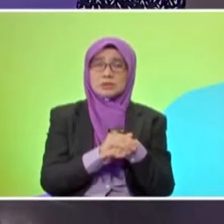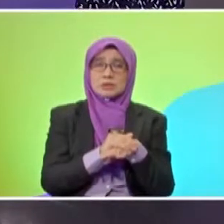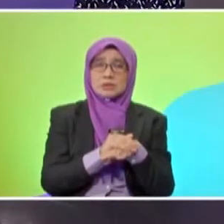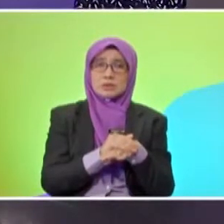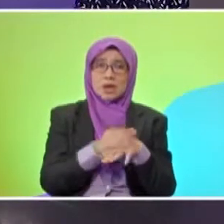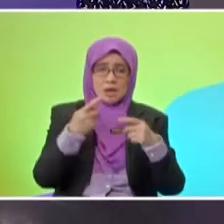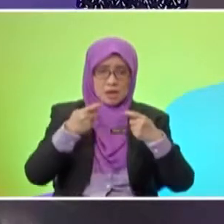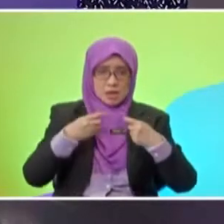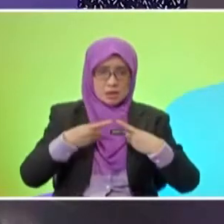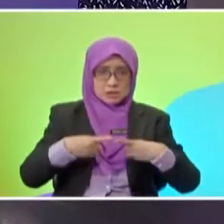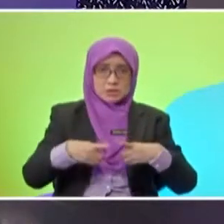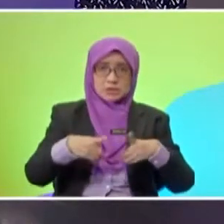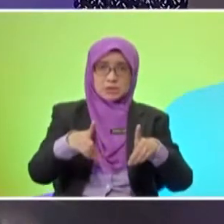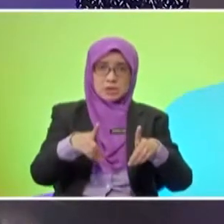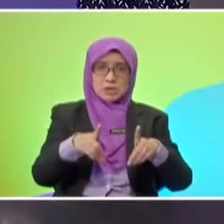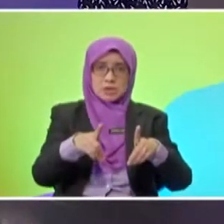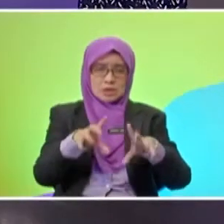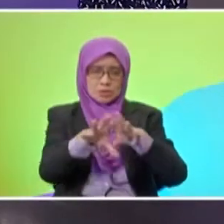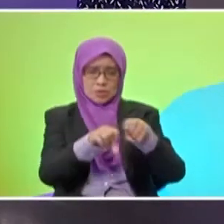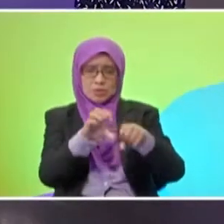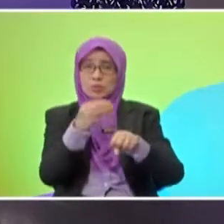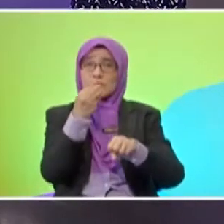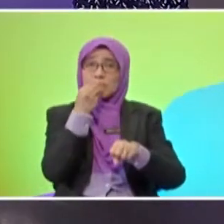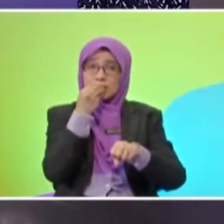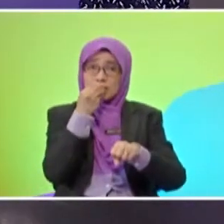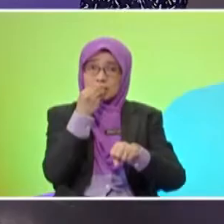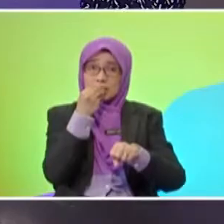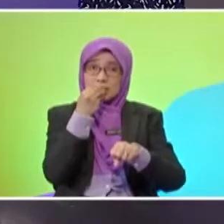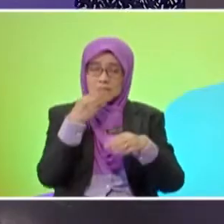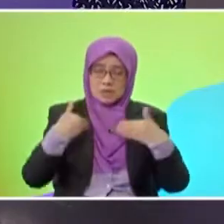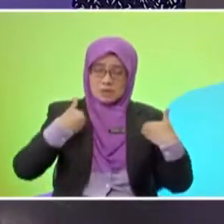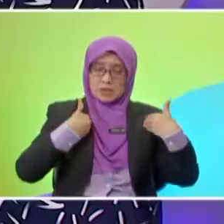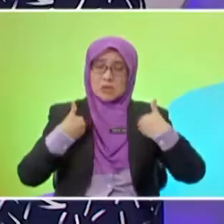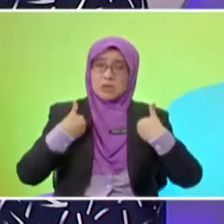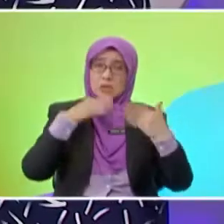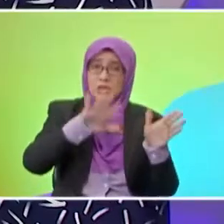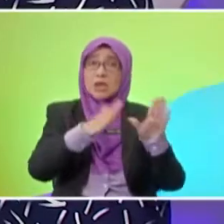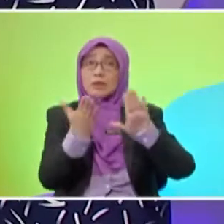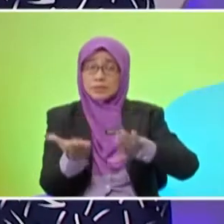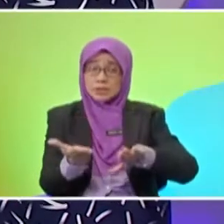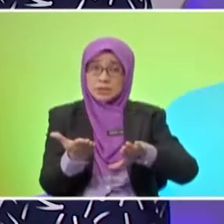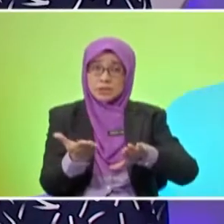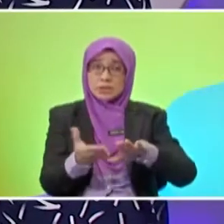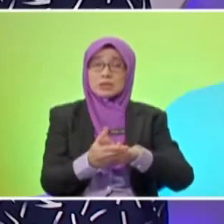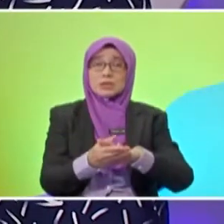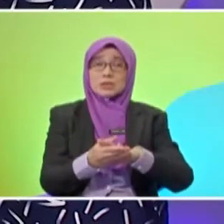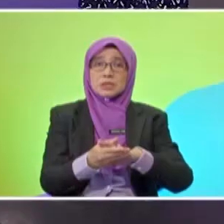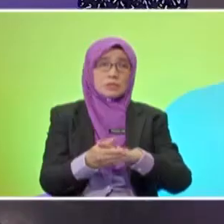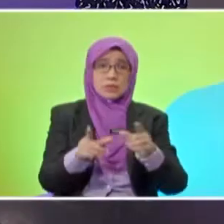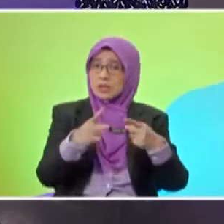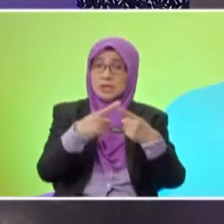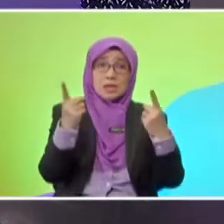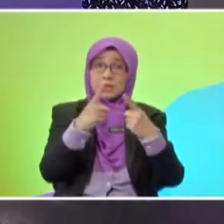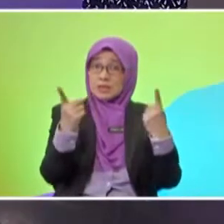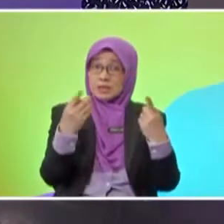Tengah berebut makanan betul palembangke makanan Ken Bagaimana makanan yang sama tapi spesies semua